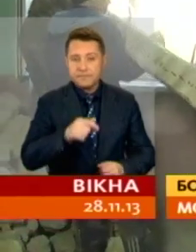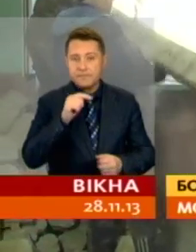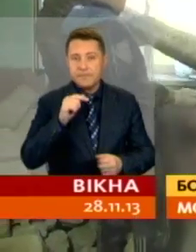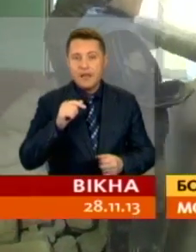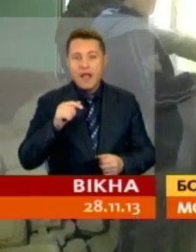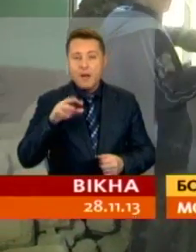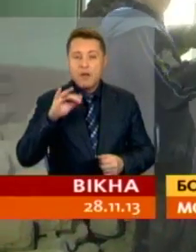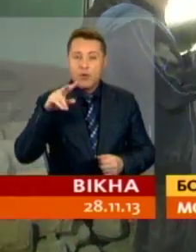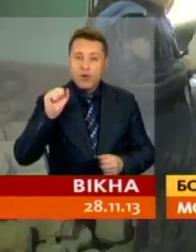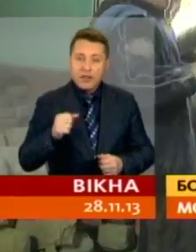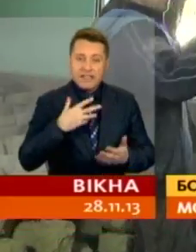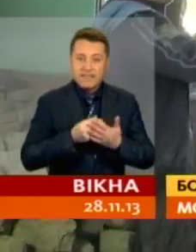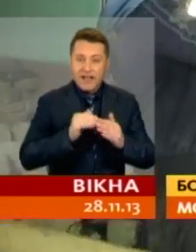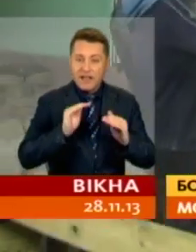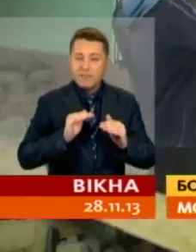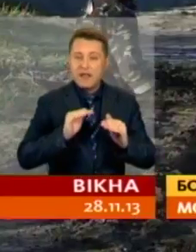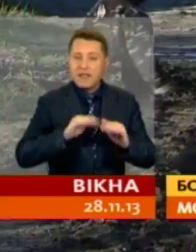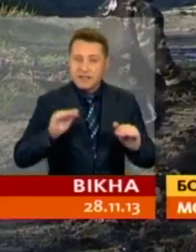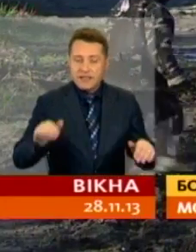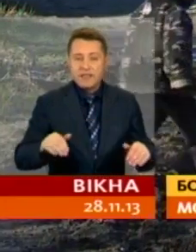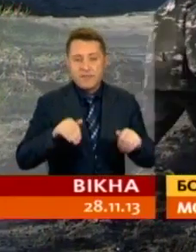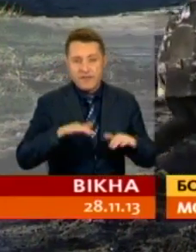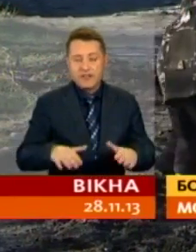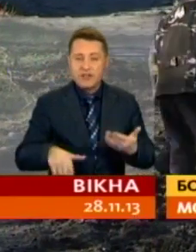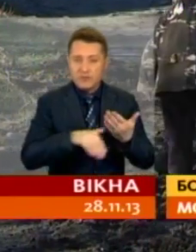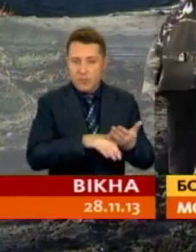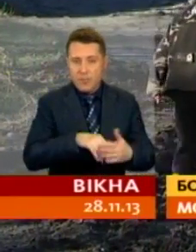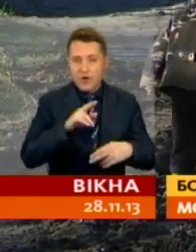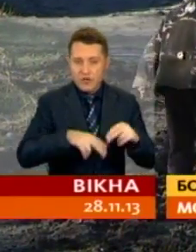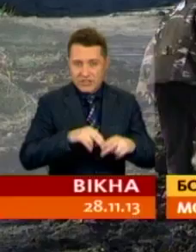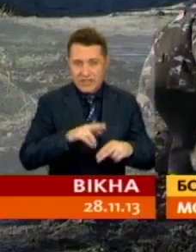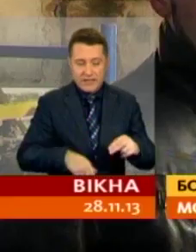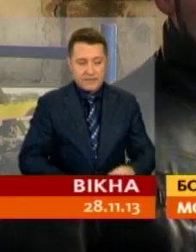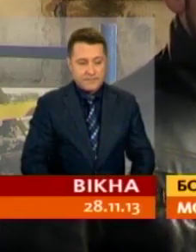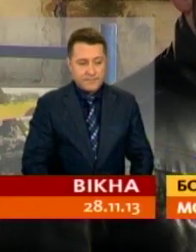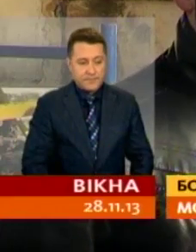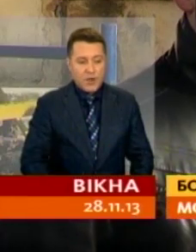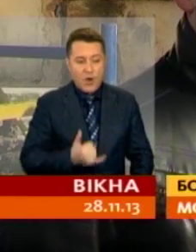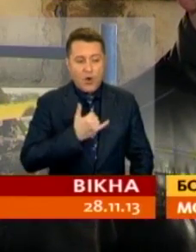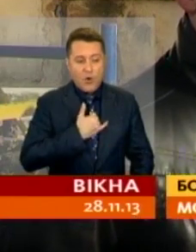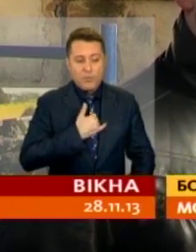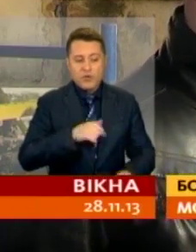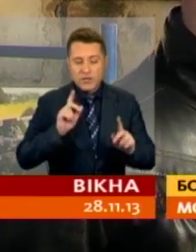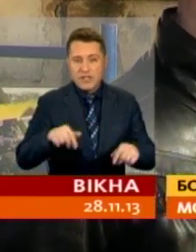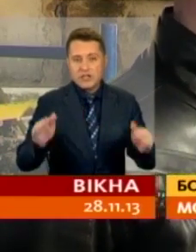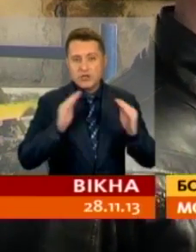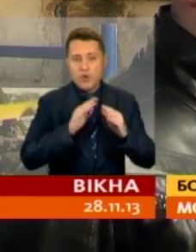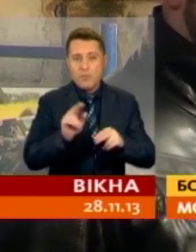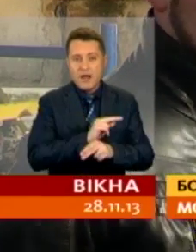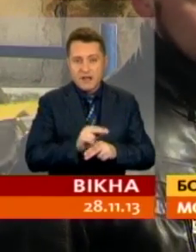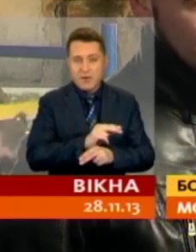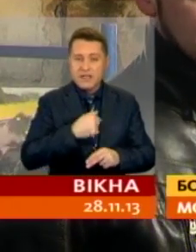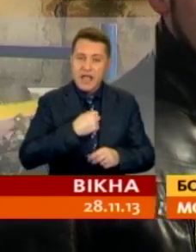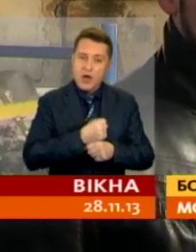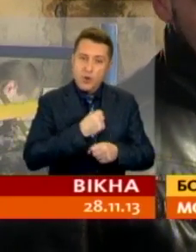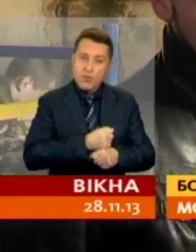і школи. А своїм дітям що не подужаємо, каже, як безпорадна влада, самі мусимо. Ні, в мене дуже вдома проводиться ремонт. Я роблю і